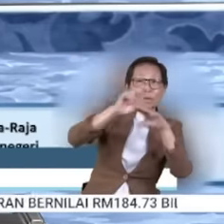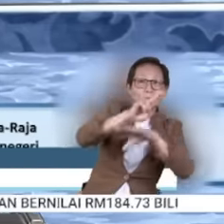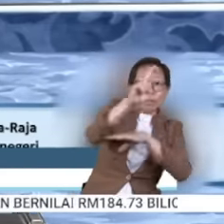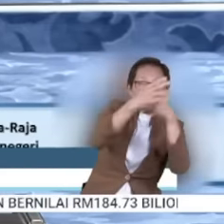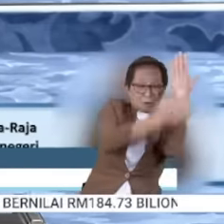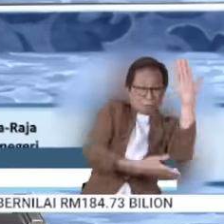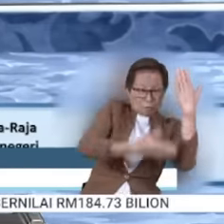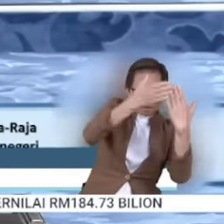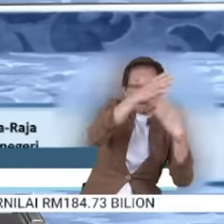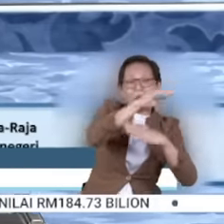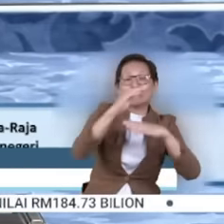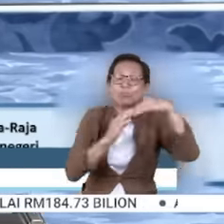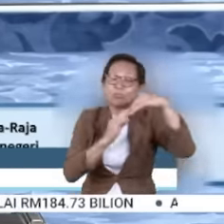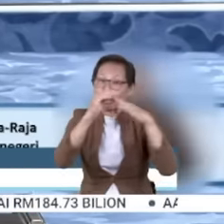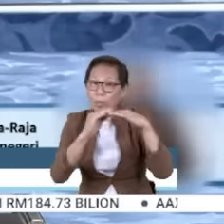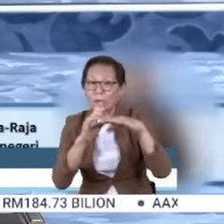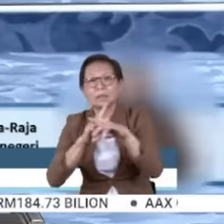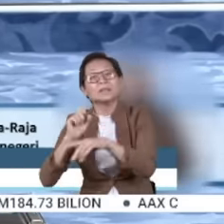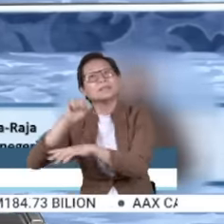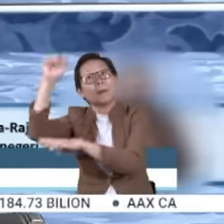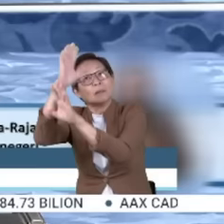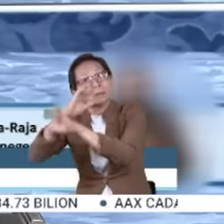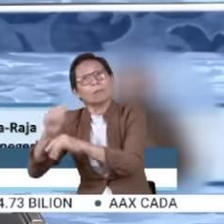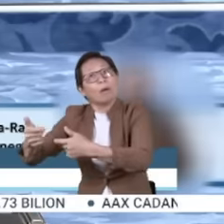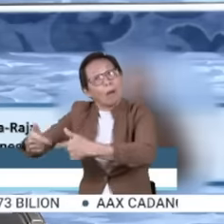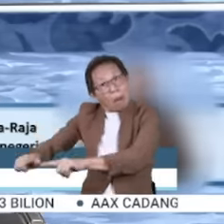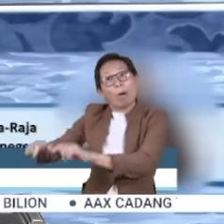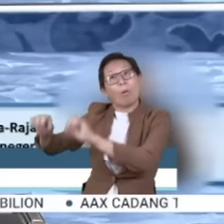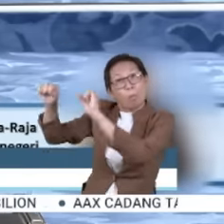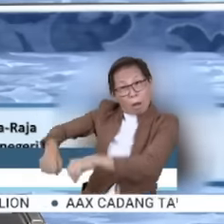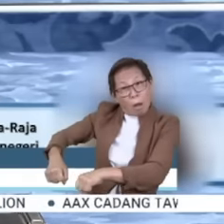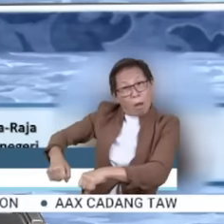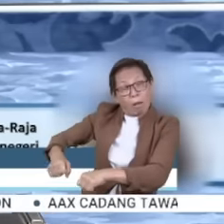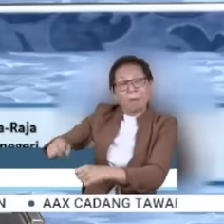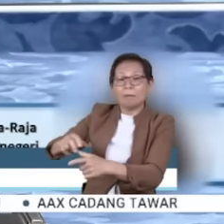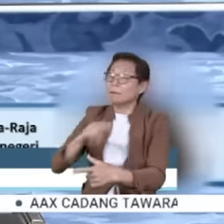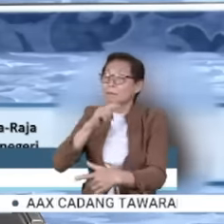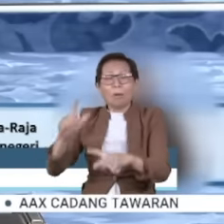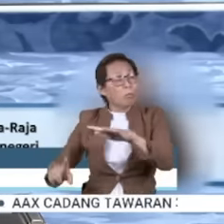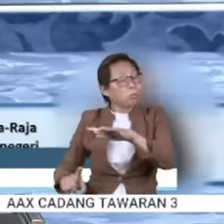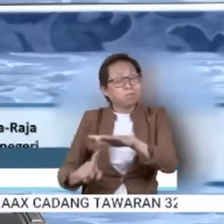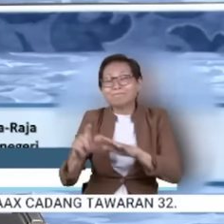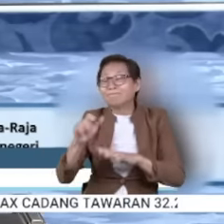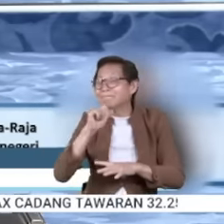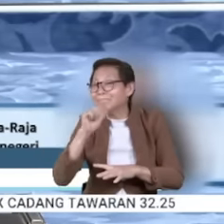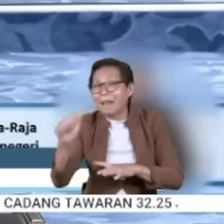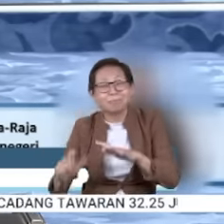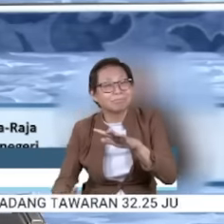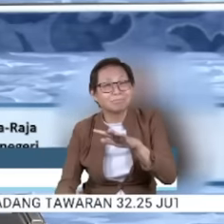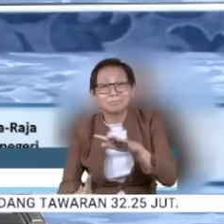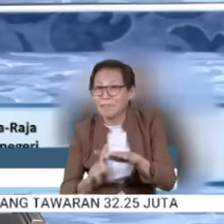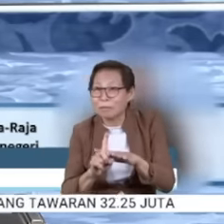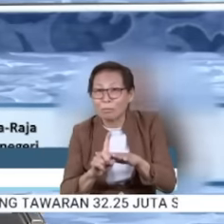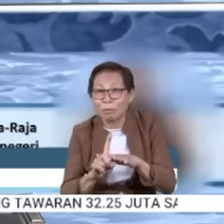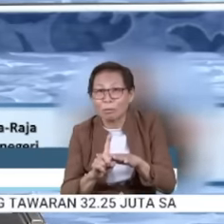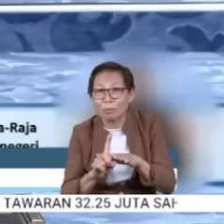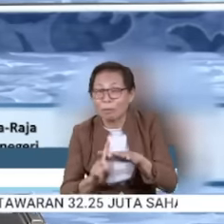dan kelonggaran diberi di Sabah dan serawang jadi tidak timbul sama sekali